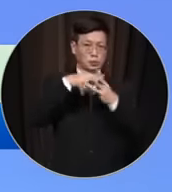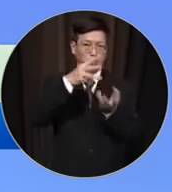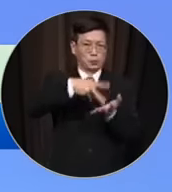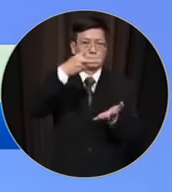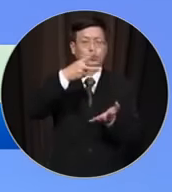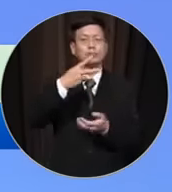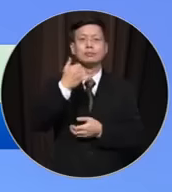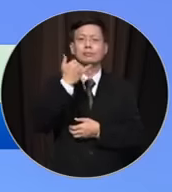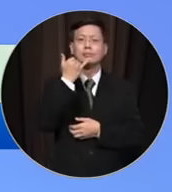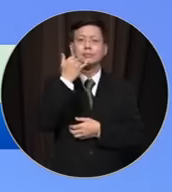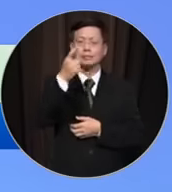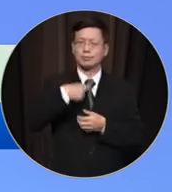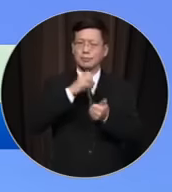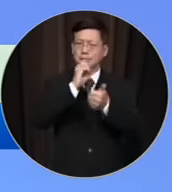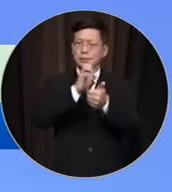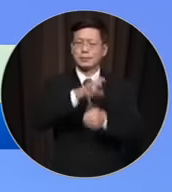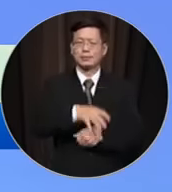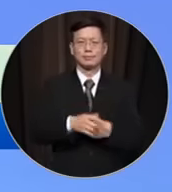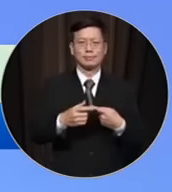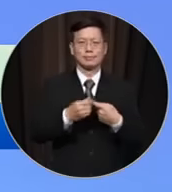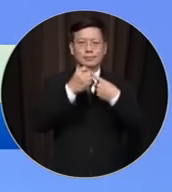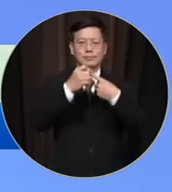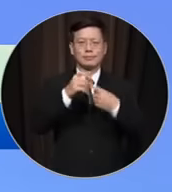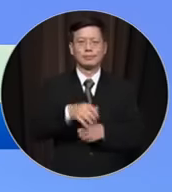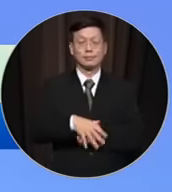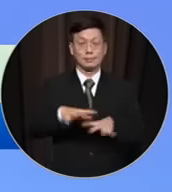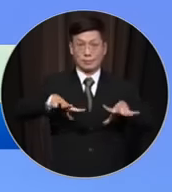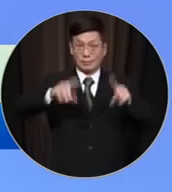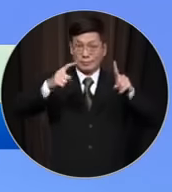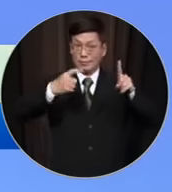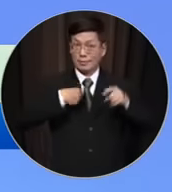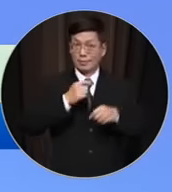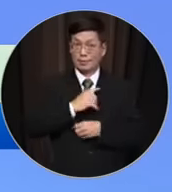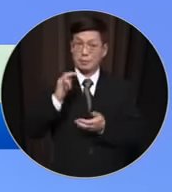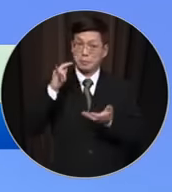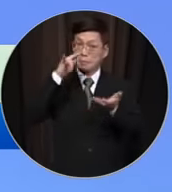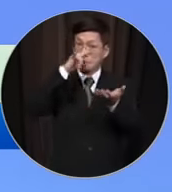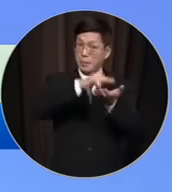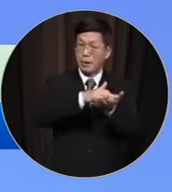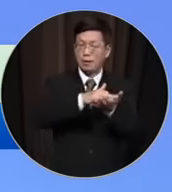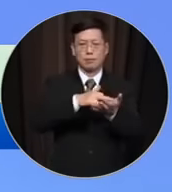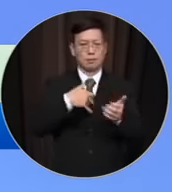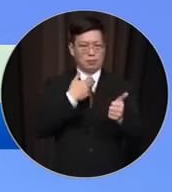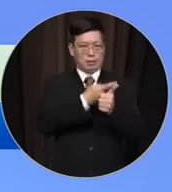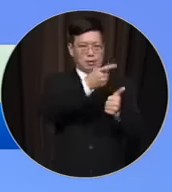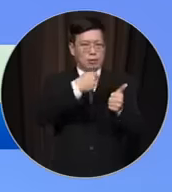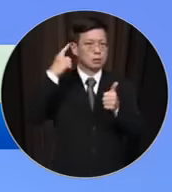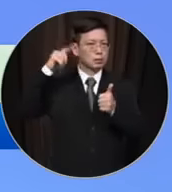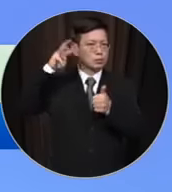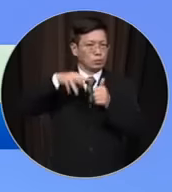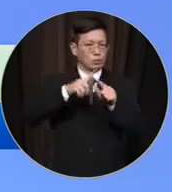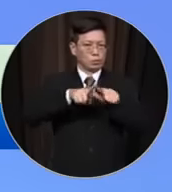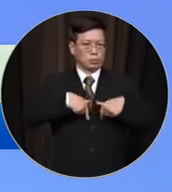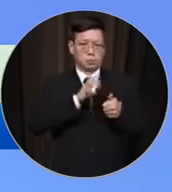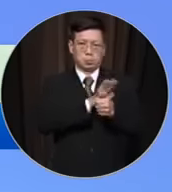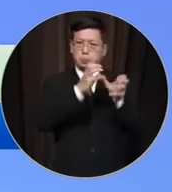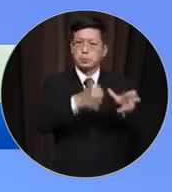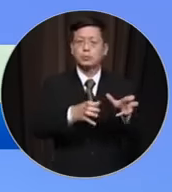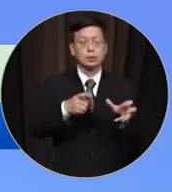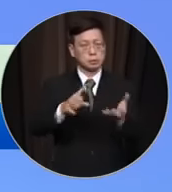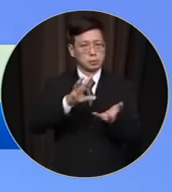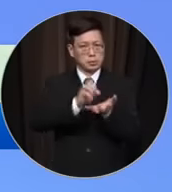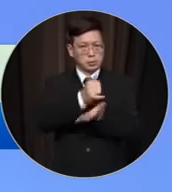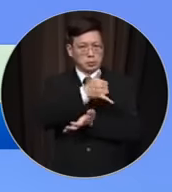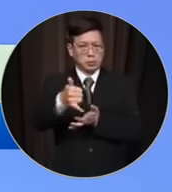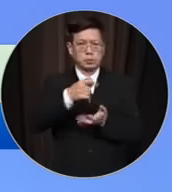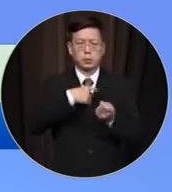有两个例子可以跟大家做分享。第一个，我第一次去提供一个质询中心的建立，当地的媒体做了大